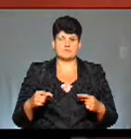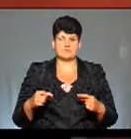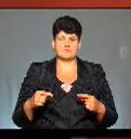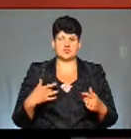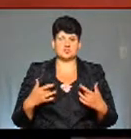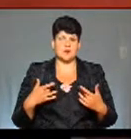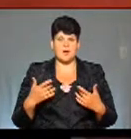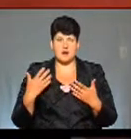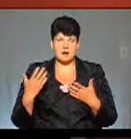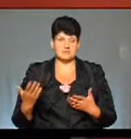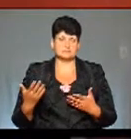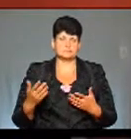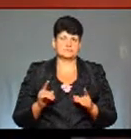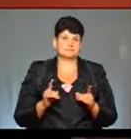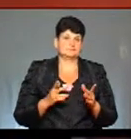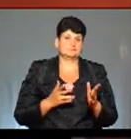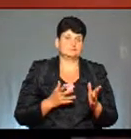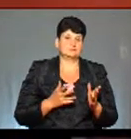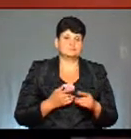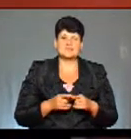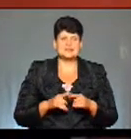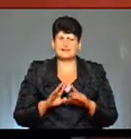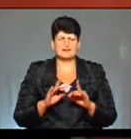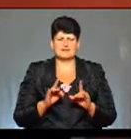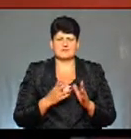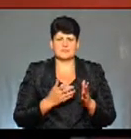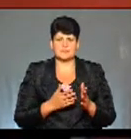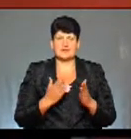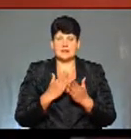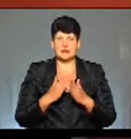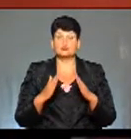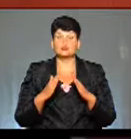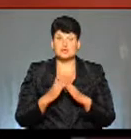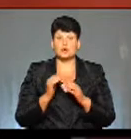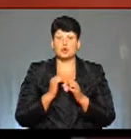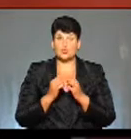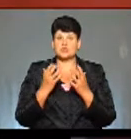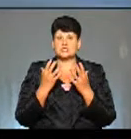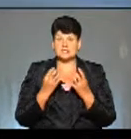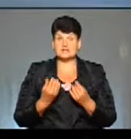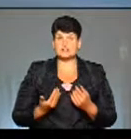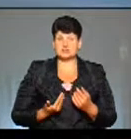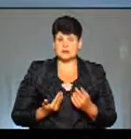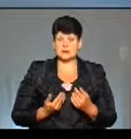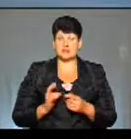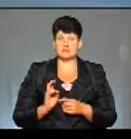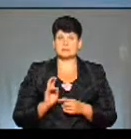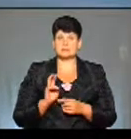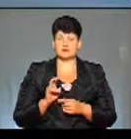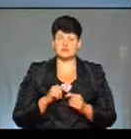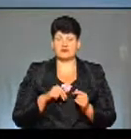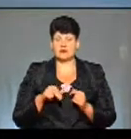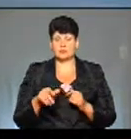театр, чи ще щось, розумієте? Ну, це не тільки то. Є будинок, є кожен день життя. І вийти на двір – це є